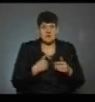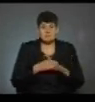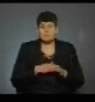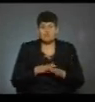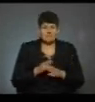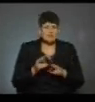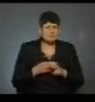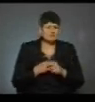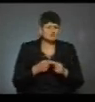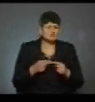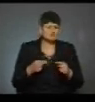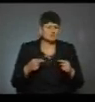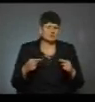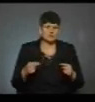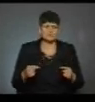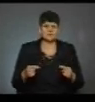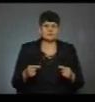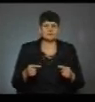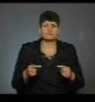без всякого